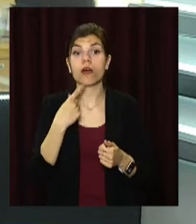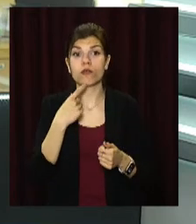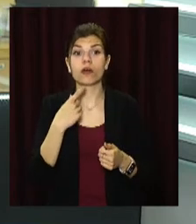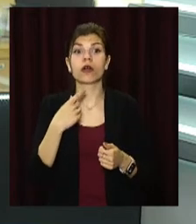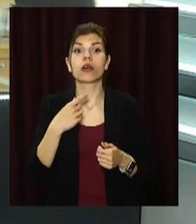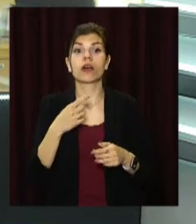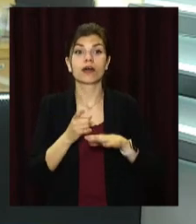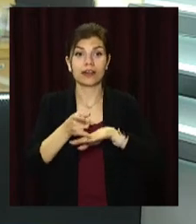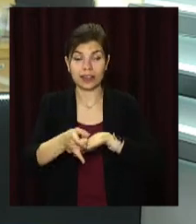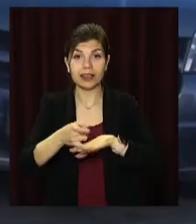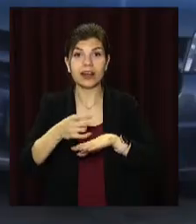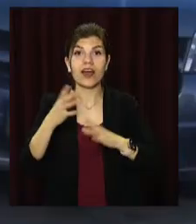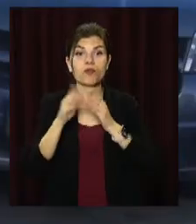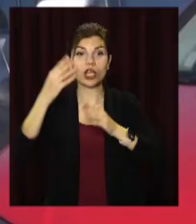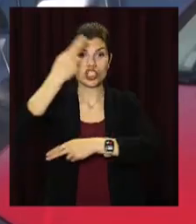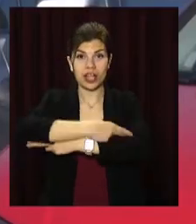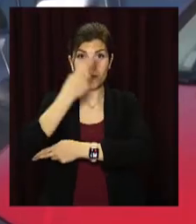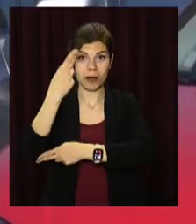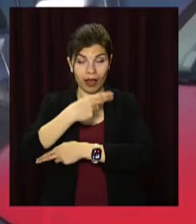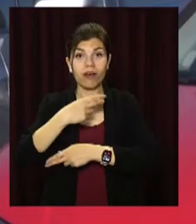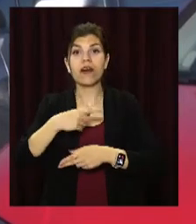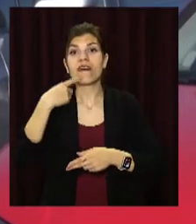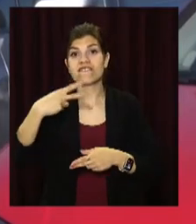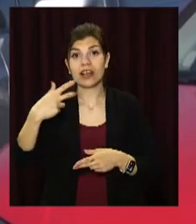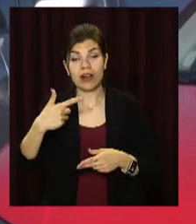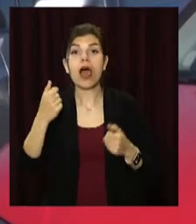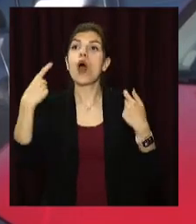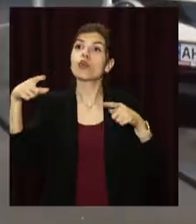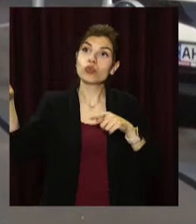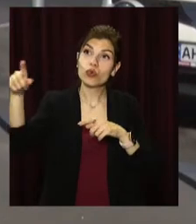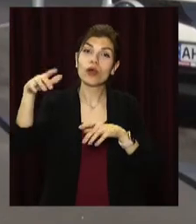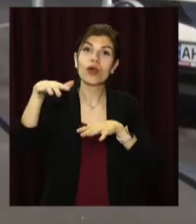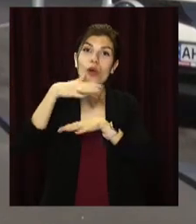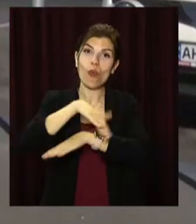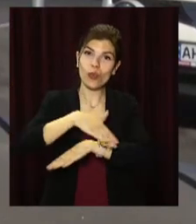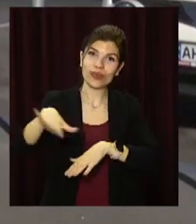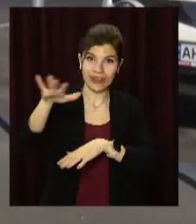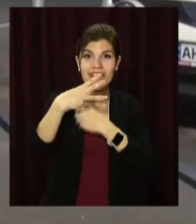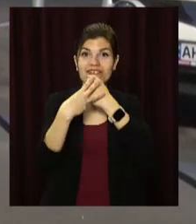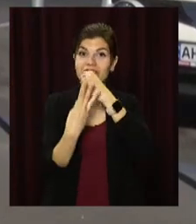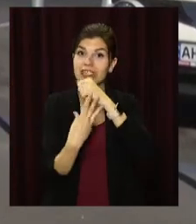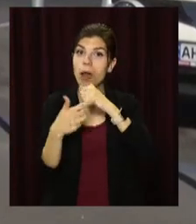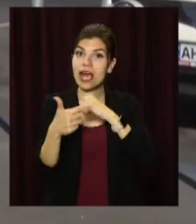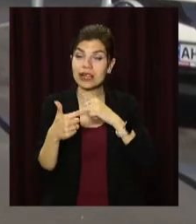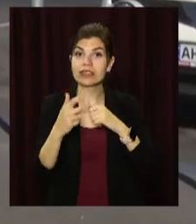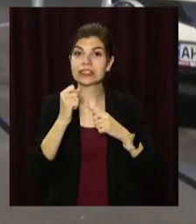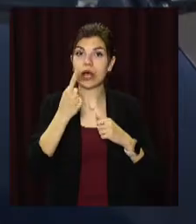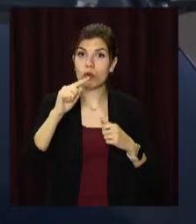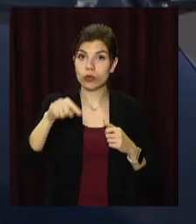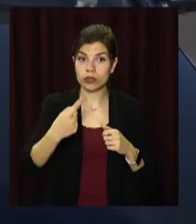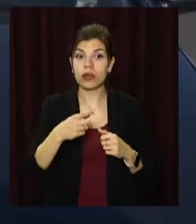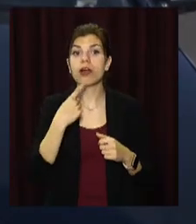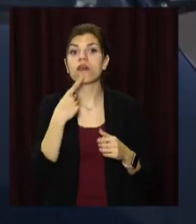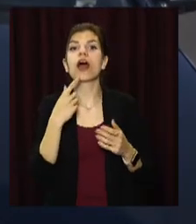шлагбаумом коштуватиме 20 гривень на годину, на інших же центральних вулицях – 18. Залишиться парковка й по 15